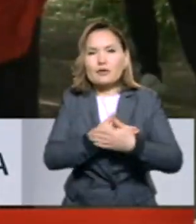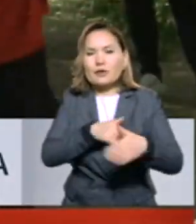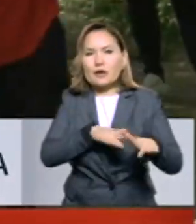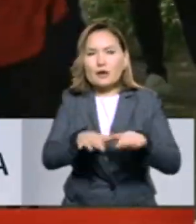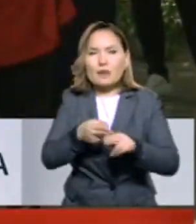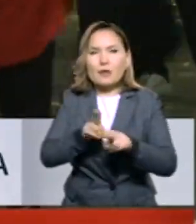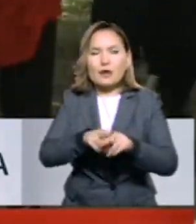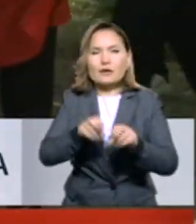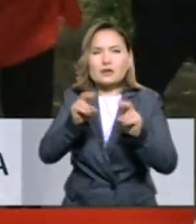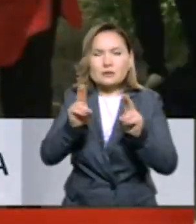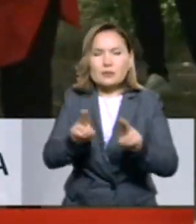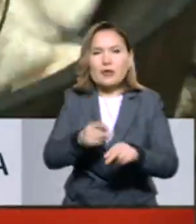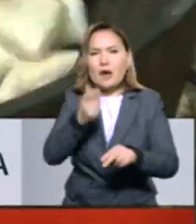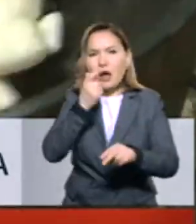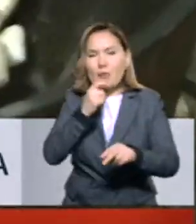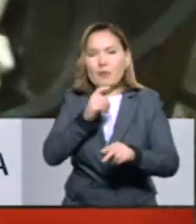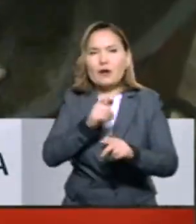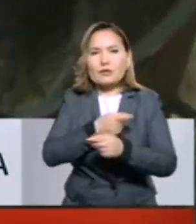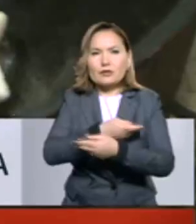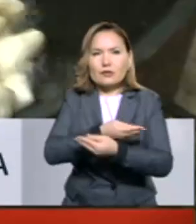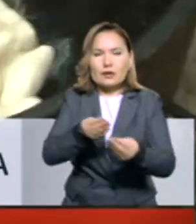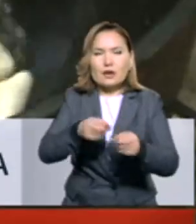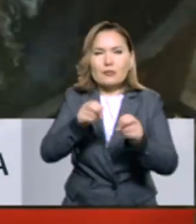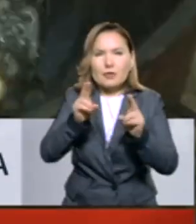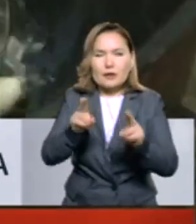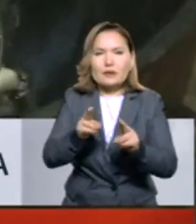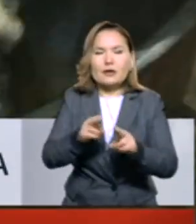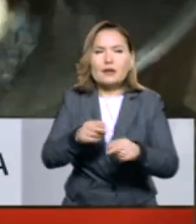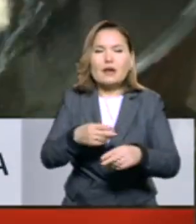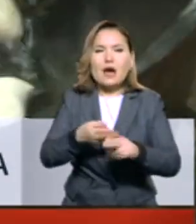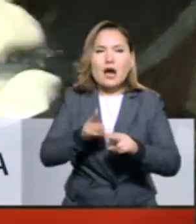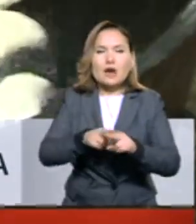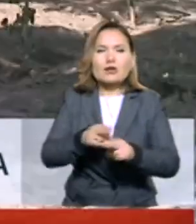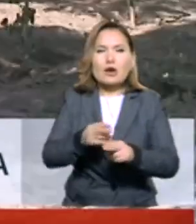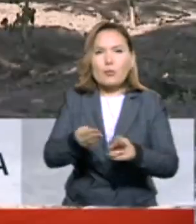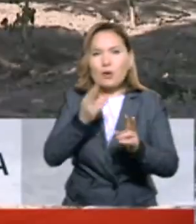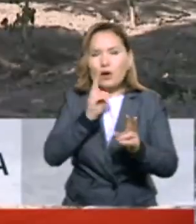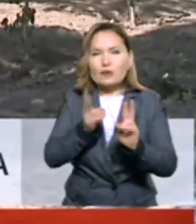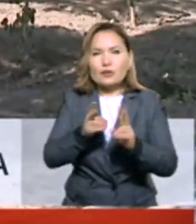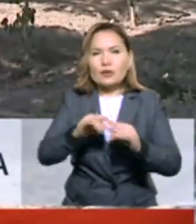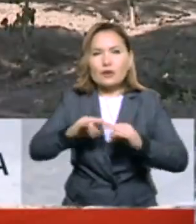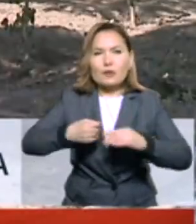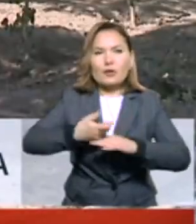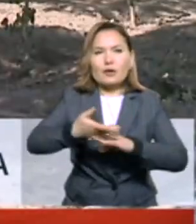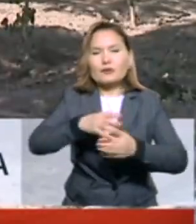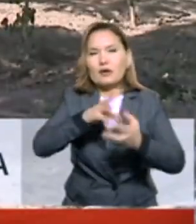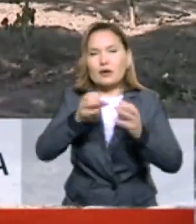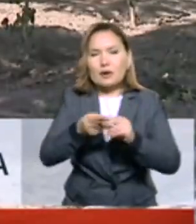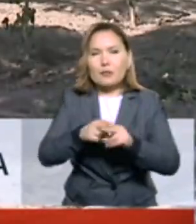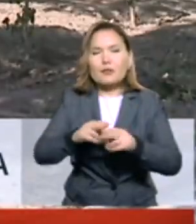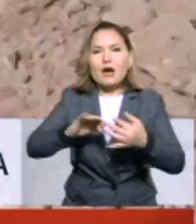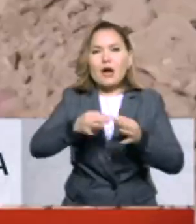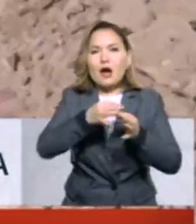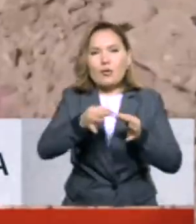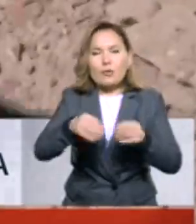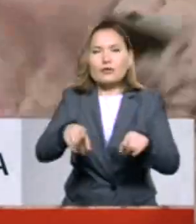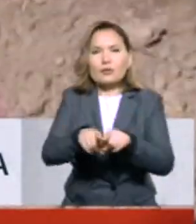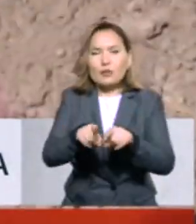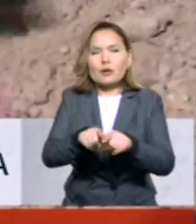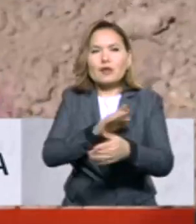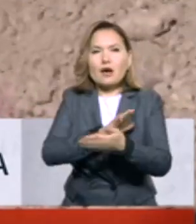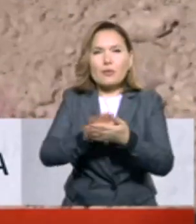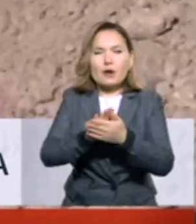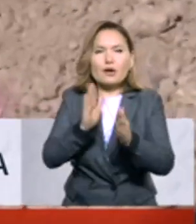қатысушыларға балмұздақ таратып, саябақтарда бауырсақ пати ұйымдастырды. Жалпы науқан тек қалада ғана емес, ауыл аймақтарда да қолдау